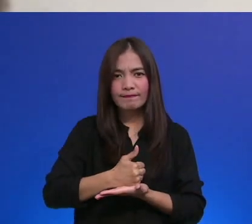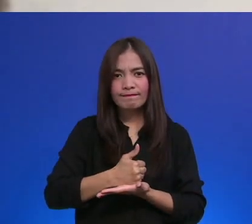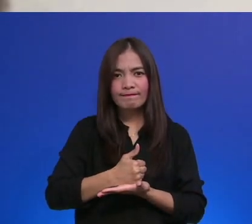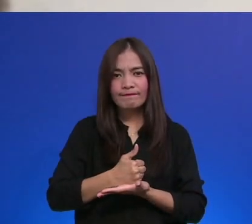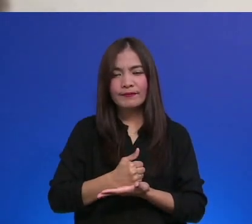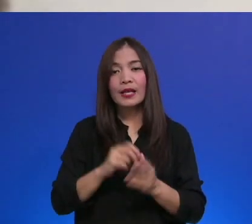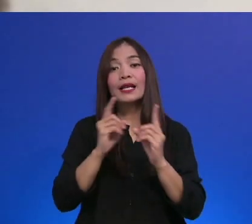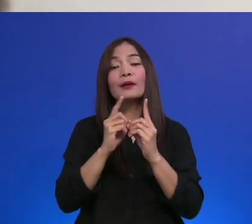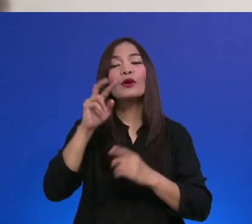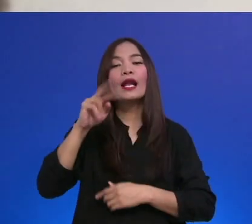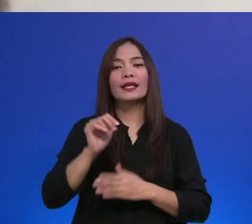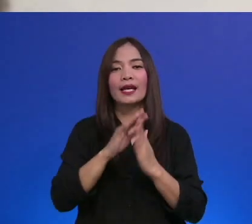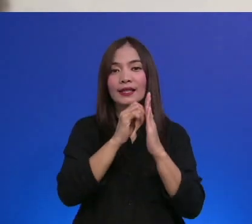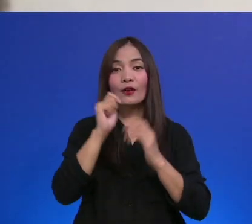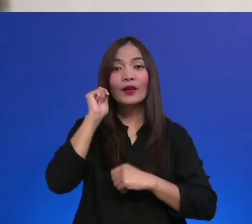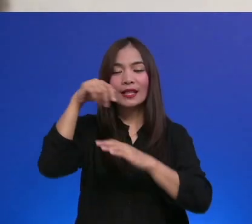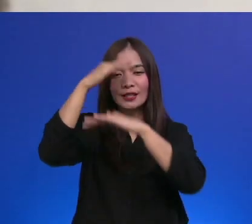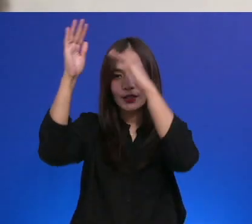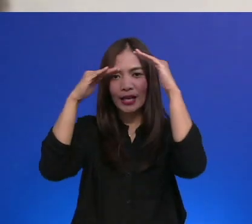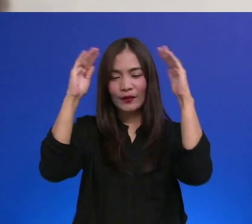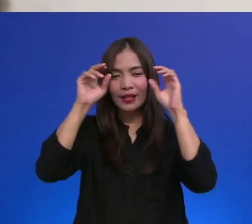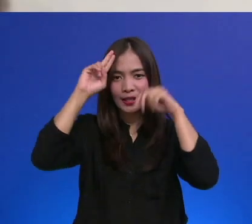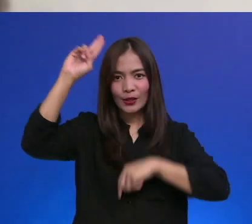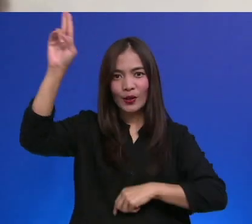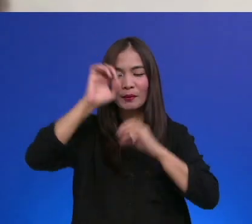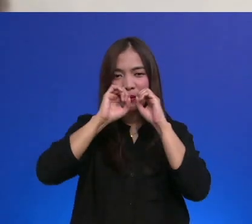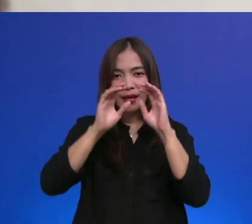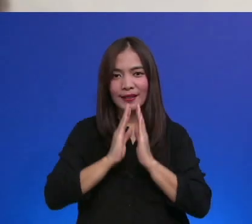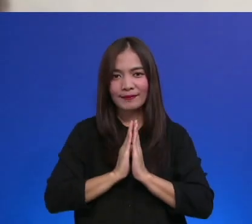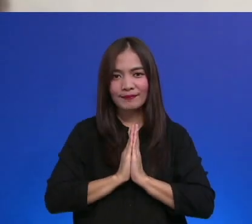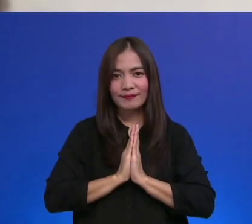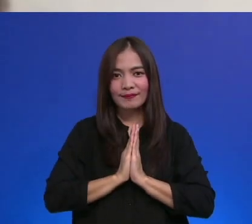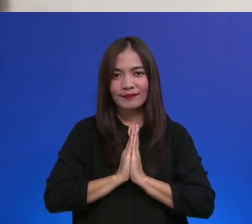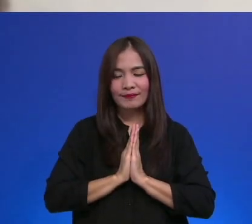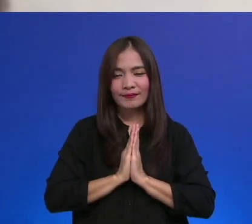sampai jumpa di wanita surgawi akan datang Tuhan memberkati